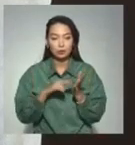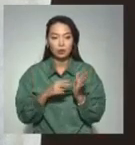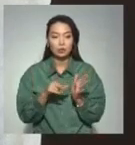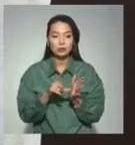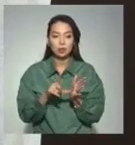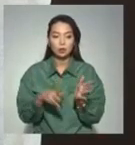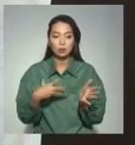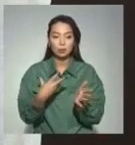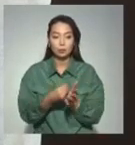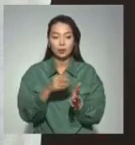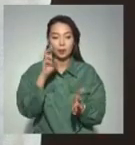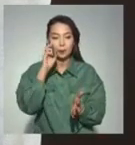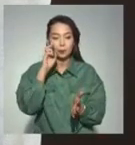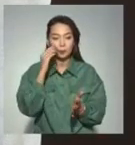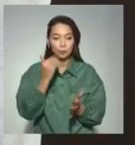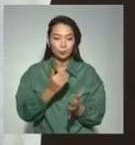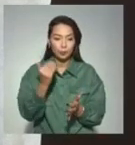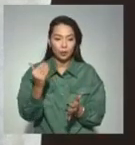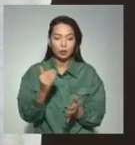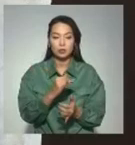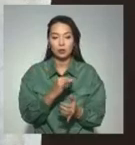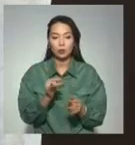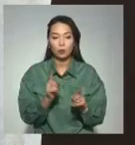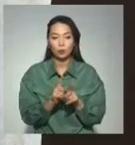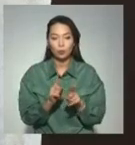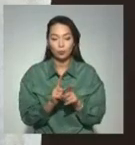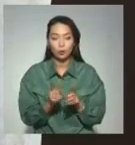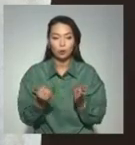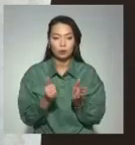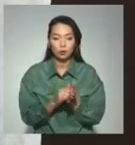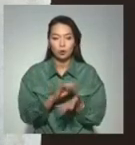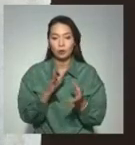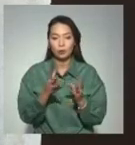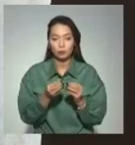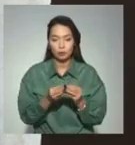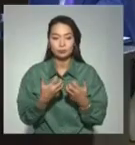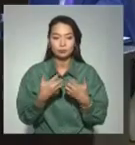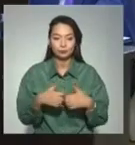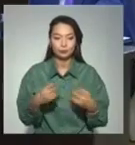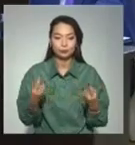төлеушілерге, мемлекеттік мүдделеріне, сондай-ақ ел экономикасына оң әсерін тигізеді деп есептейміз.